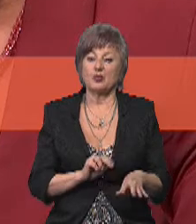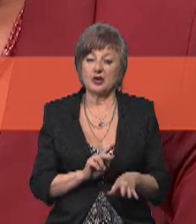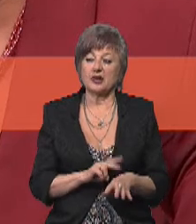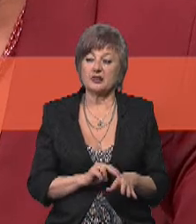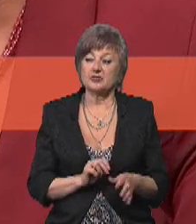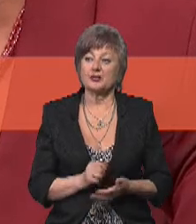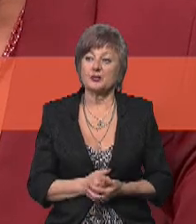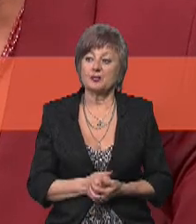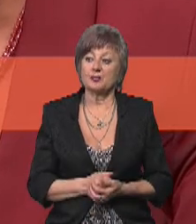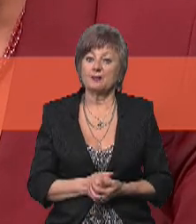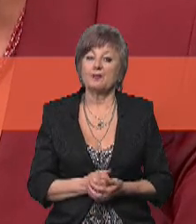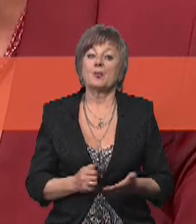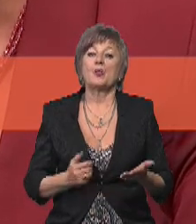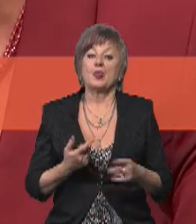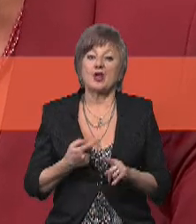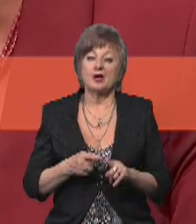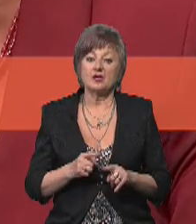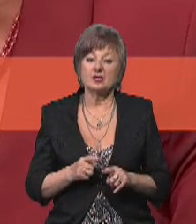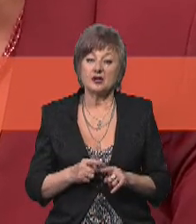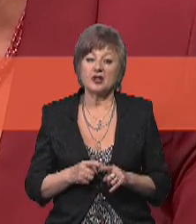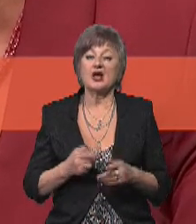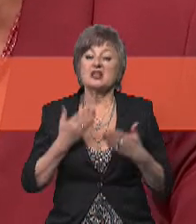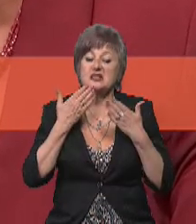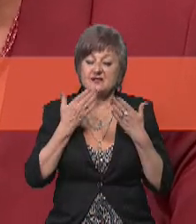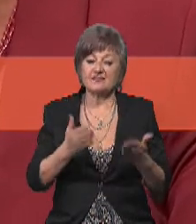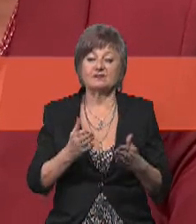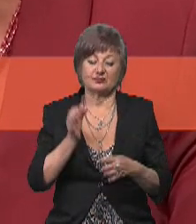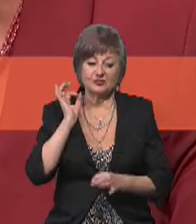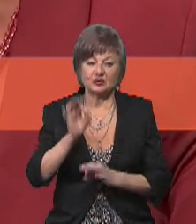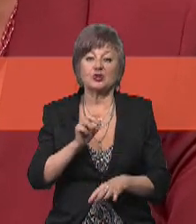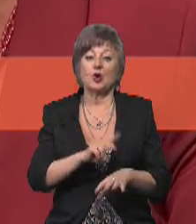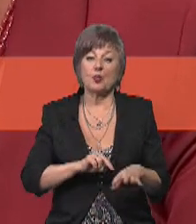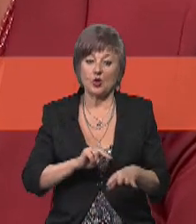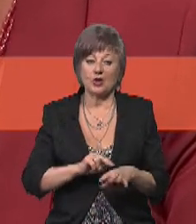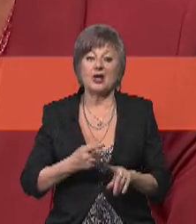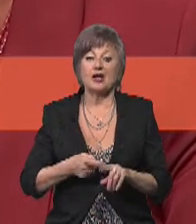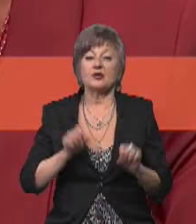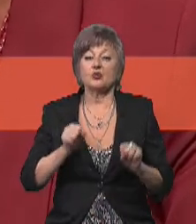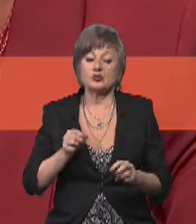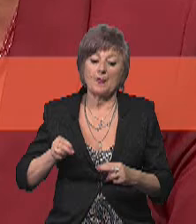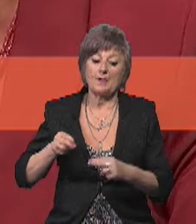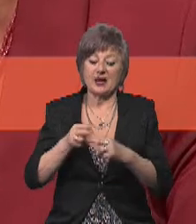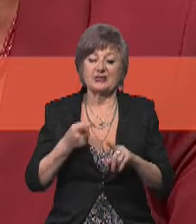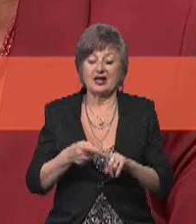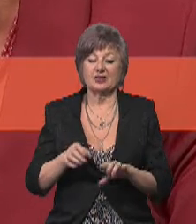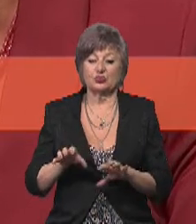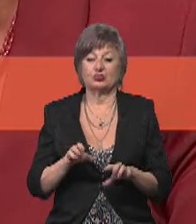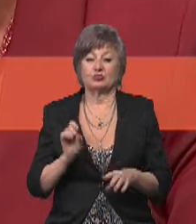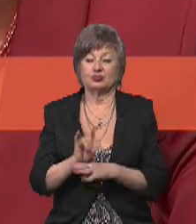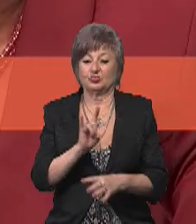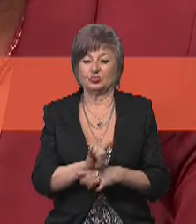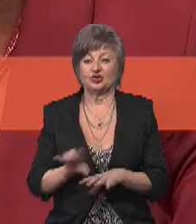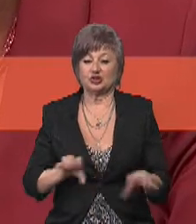сталося таке правопорушення. Тобто кожне звернення до поліції – це можливість припинити цю шахрайську діяльність,